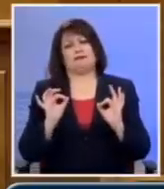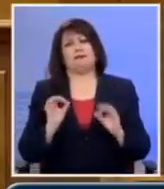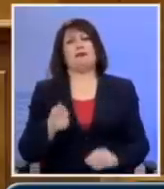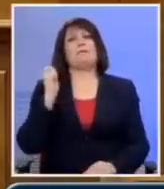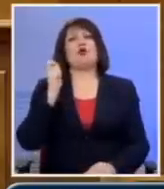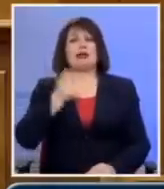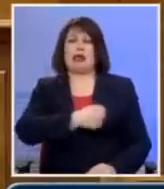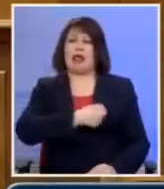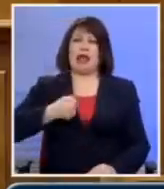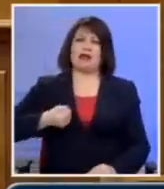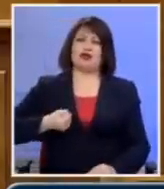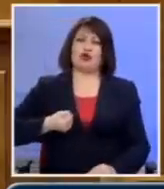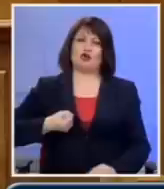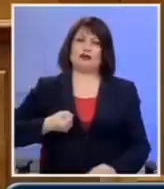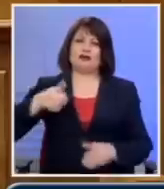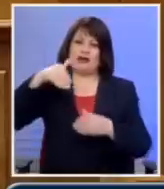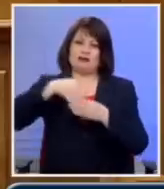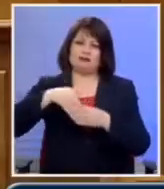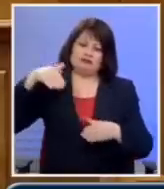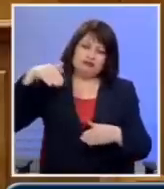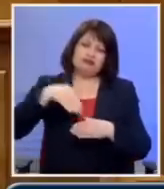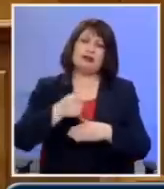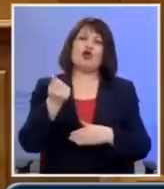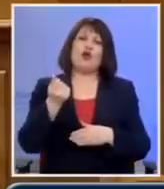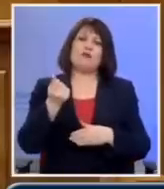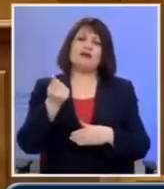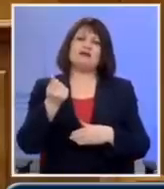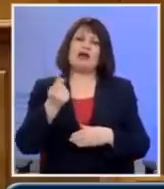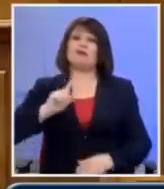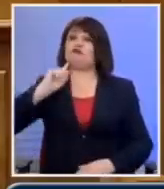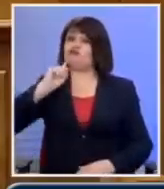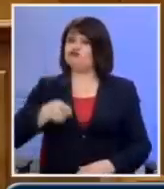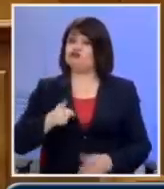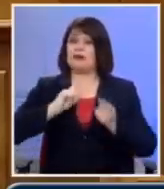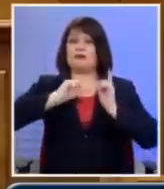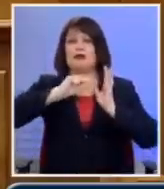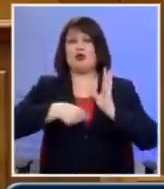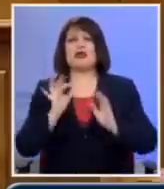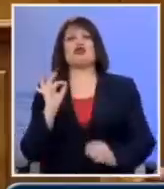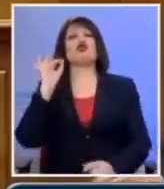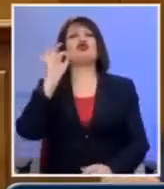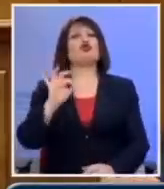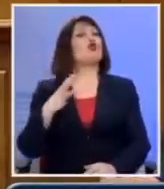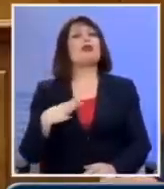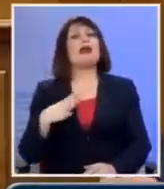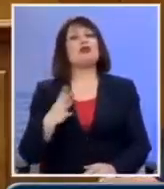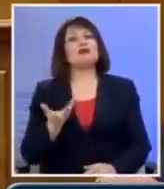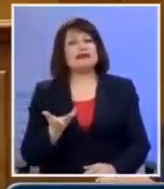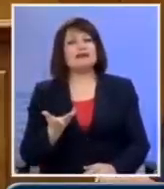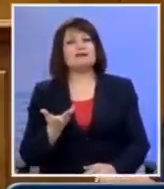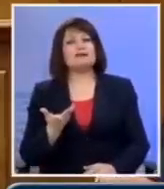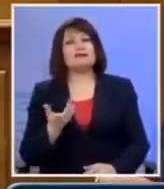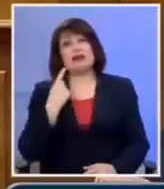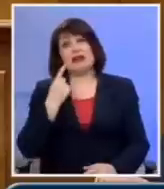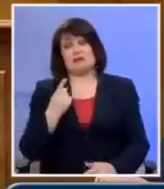πολιτικής λιτότητας και της εσωτερικής υποτίμησης που επιβλήθηκε από τα μνημόνια με στόχο υποτίθεται την ανάκτηση